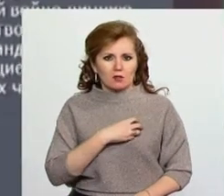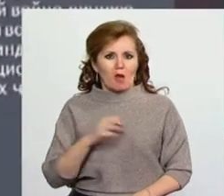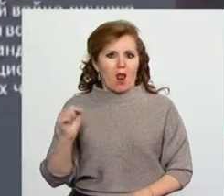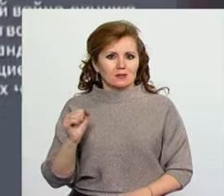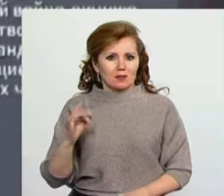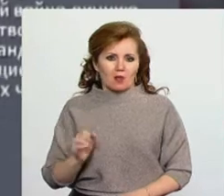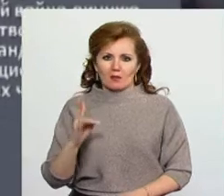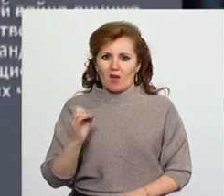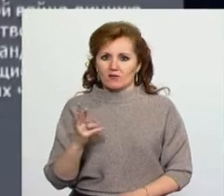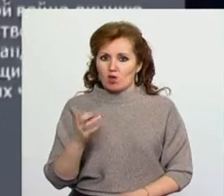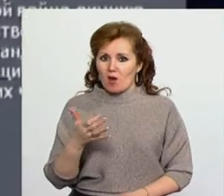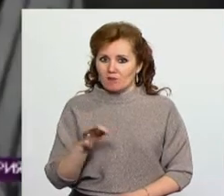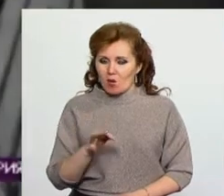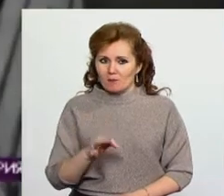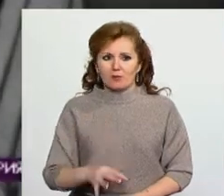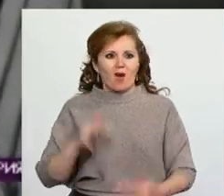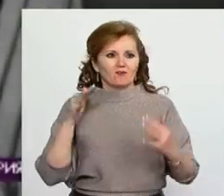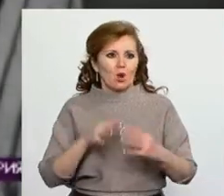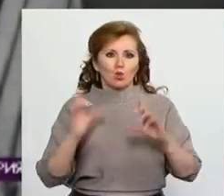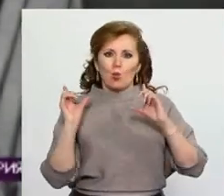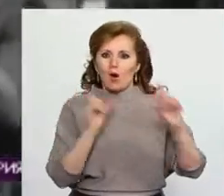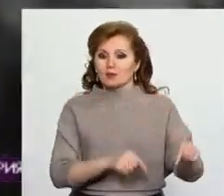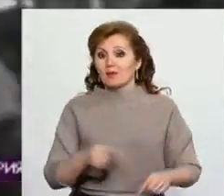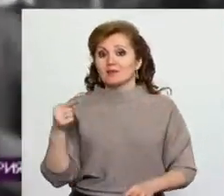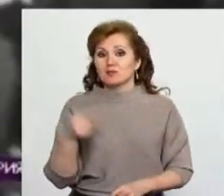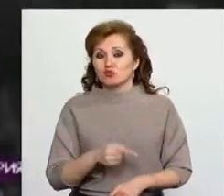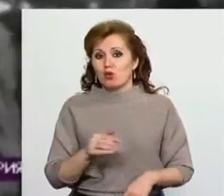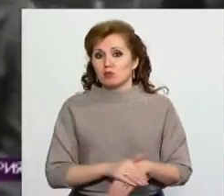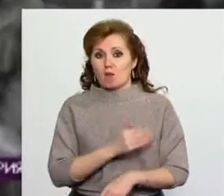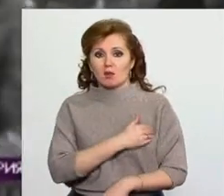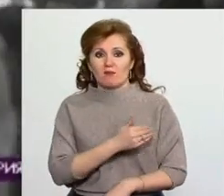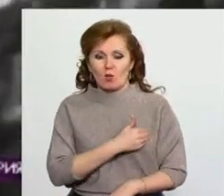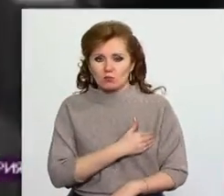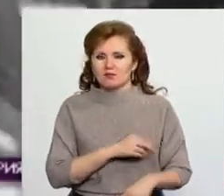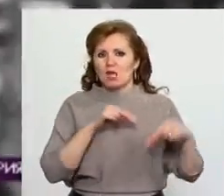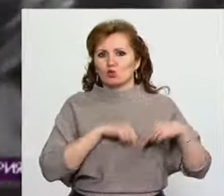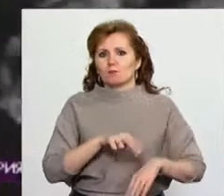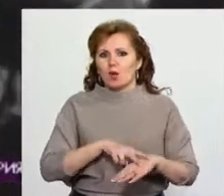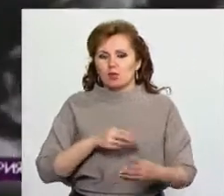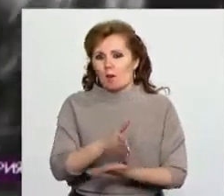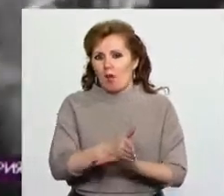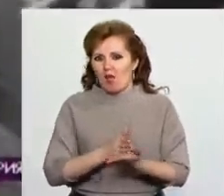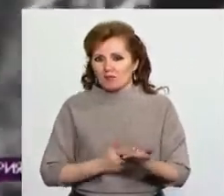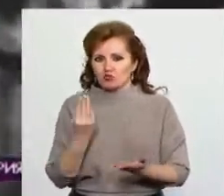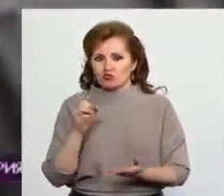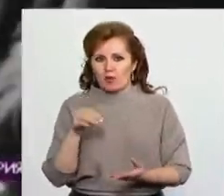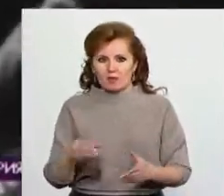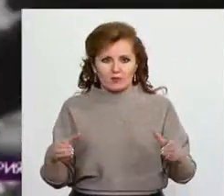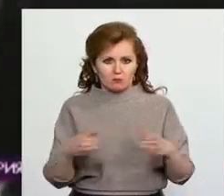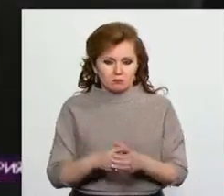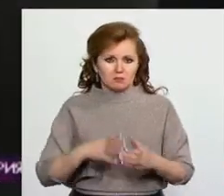Невского. На фронт уходили тысячи добровольцев, среди них и сотрудники милиции. Половина штатного состава была